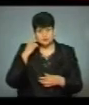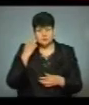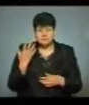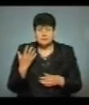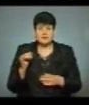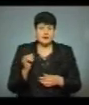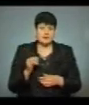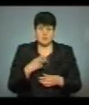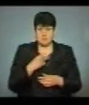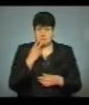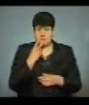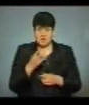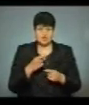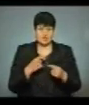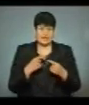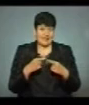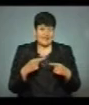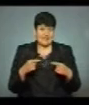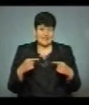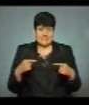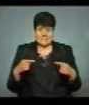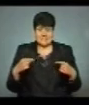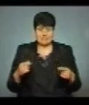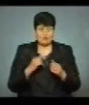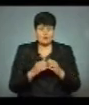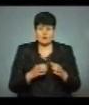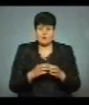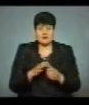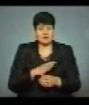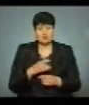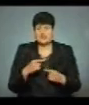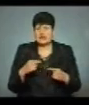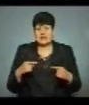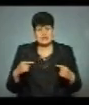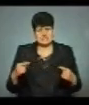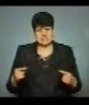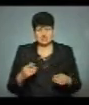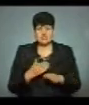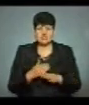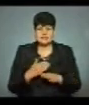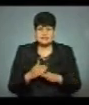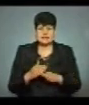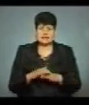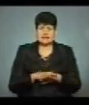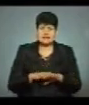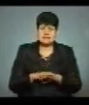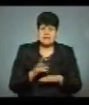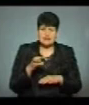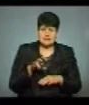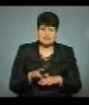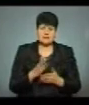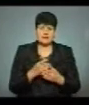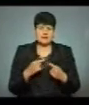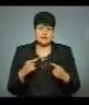ми бачили різні, знову ж таки, в кожній громаді були різні частини населення, які мали